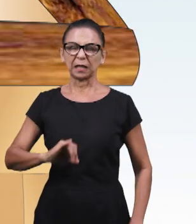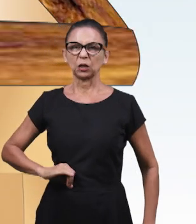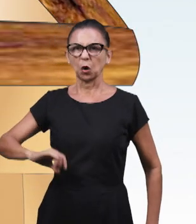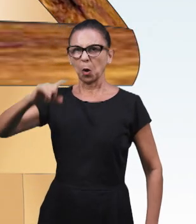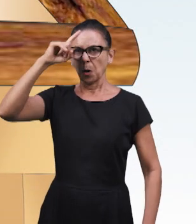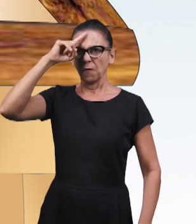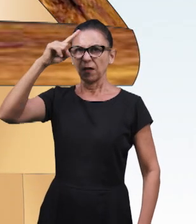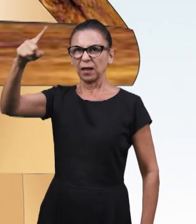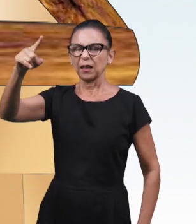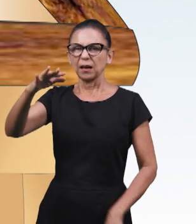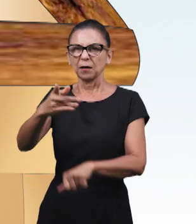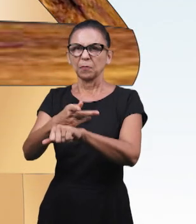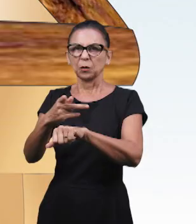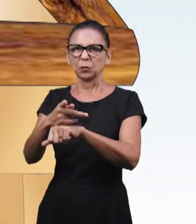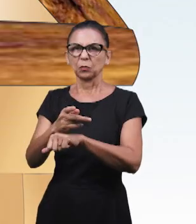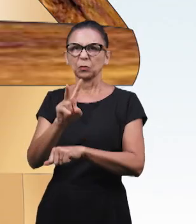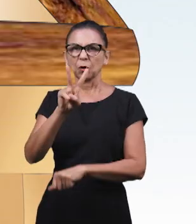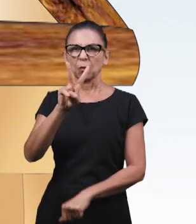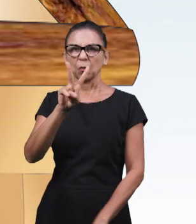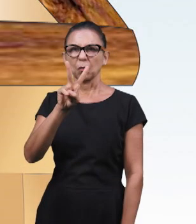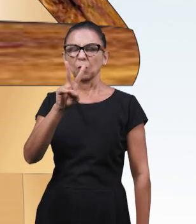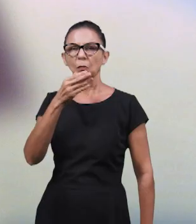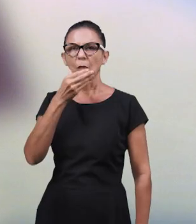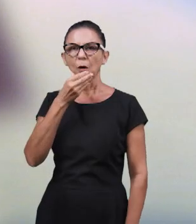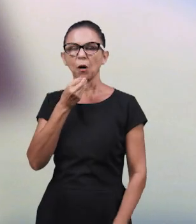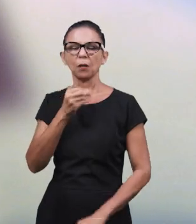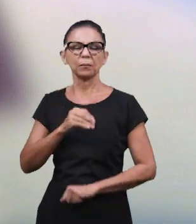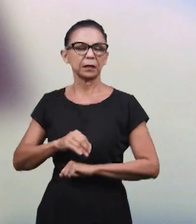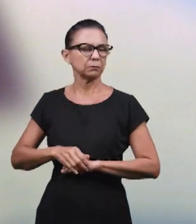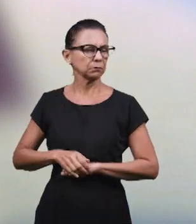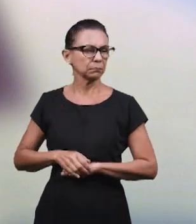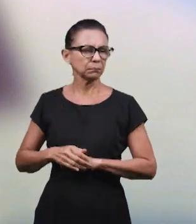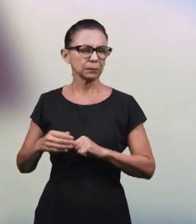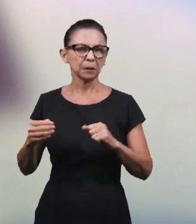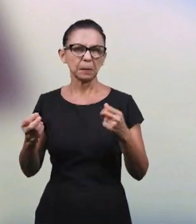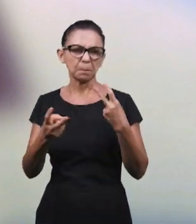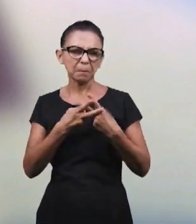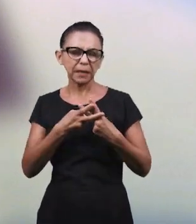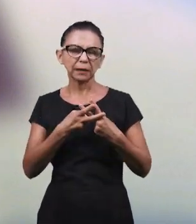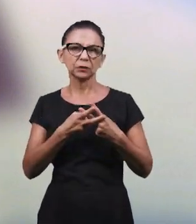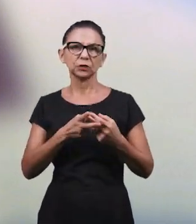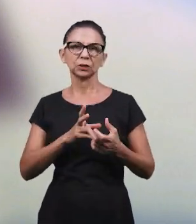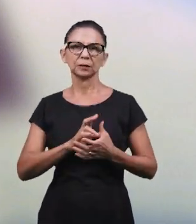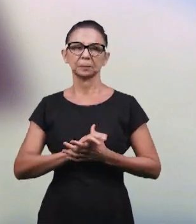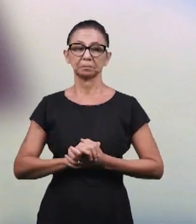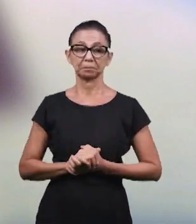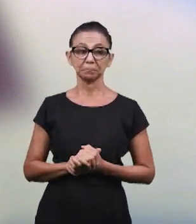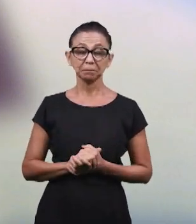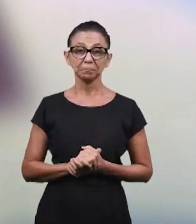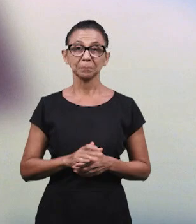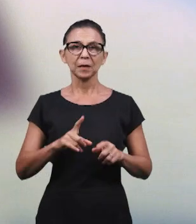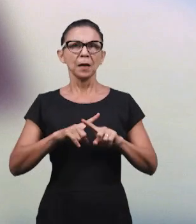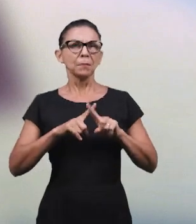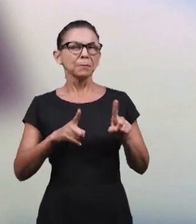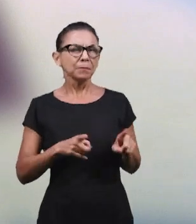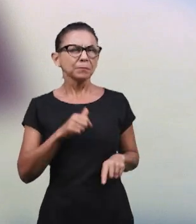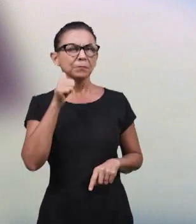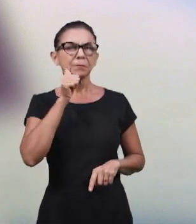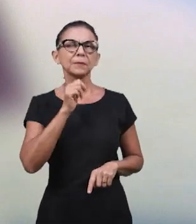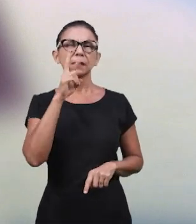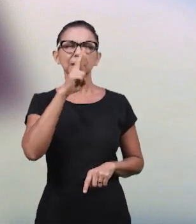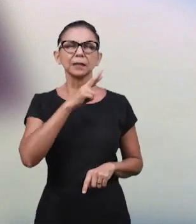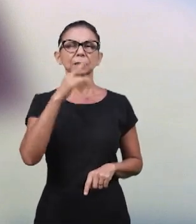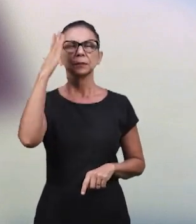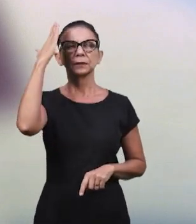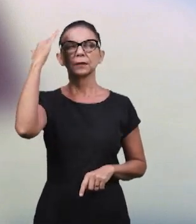les mettre en prison. Rahab a caché les espions dans le toit de sa maison. Rahab